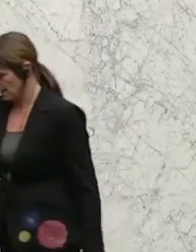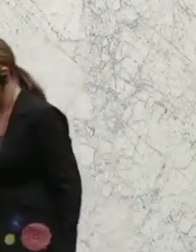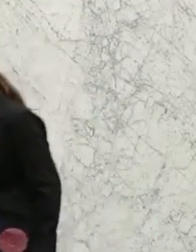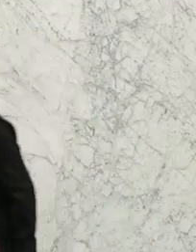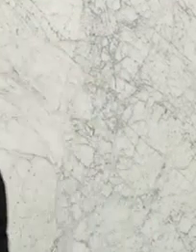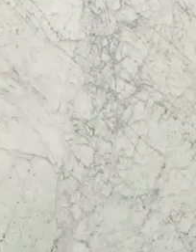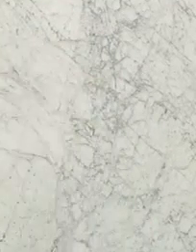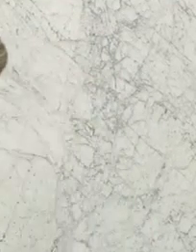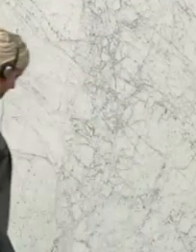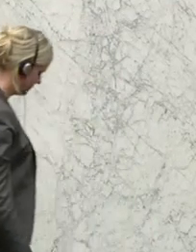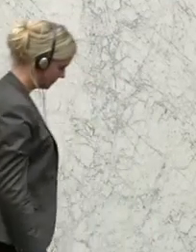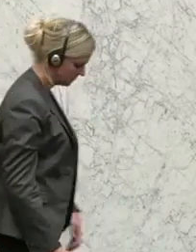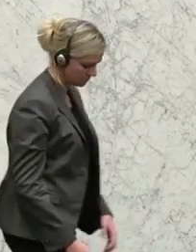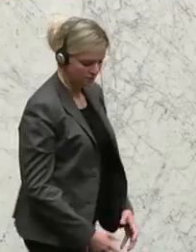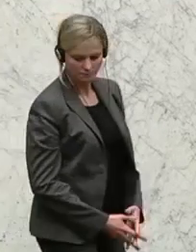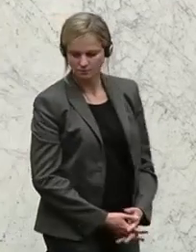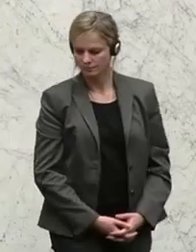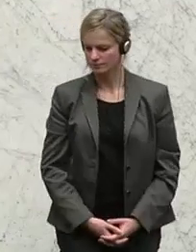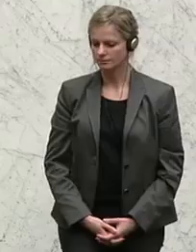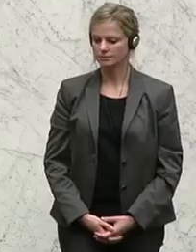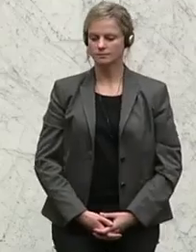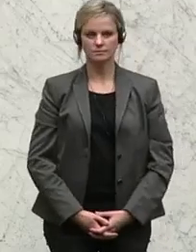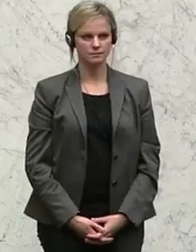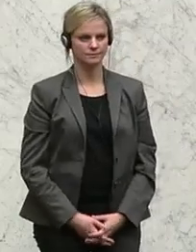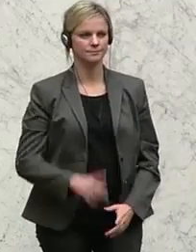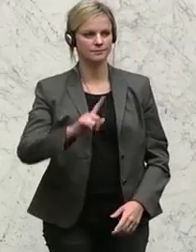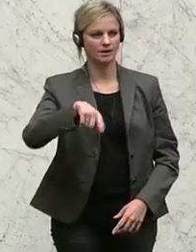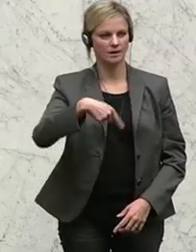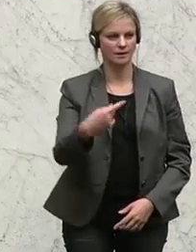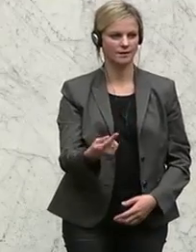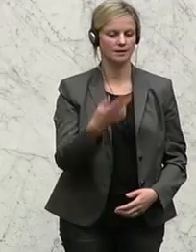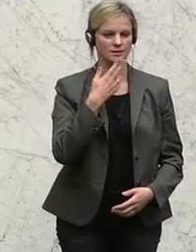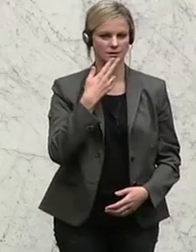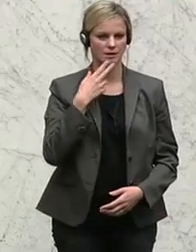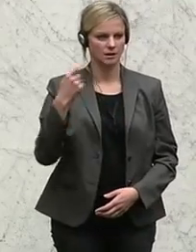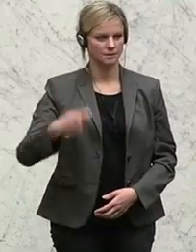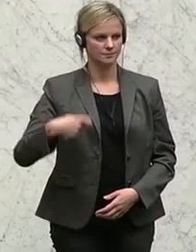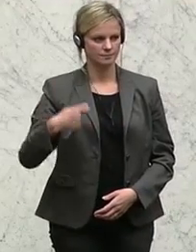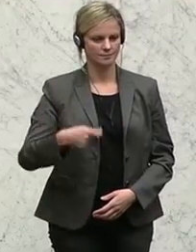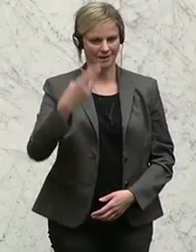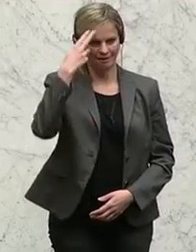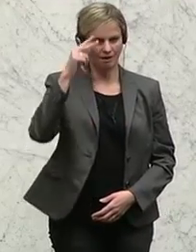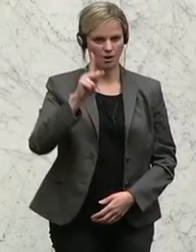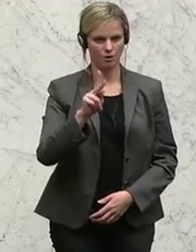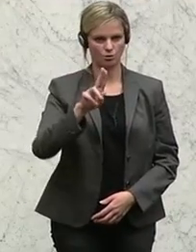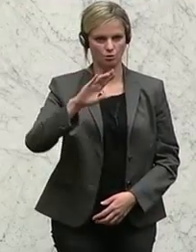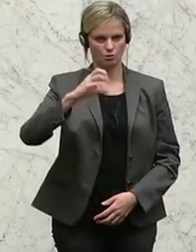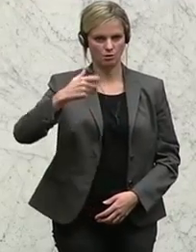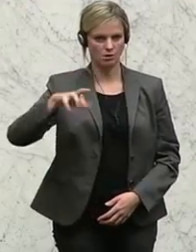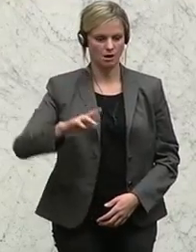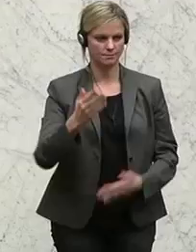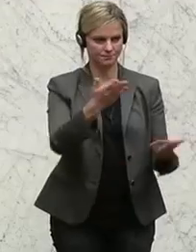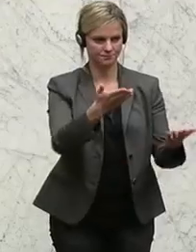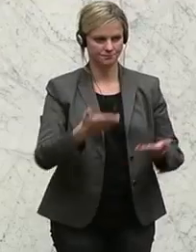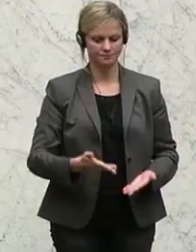Aus dem Hypo-Skandal sind viele Lehren zu ziehen. Unter anderem braucht es ein Gesetz zur Minimierung von Haftungen durch Länder und Gemeinden. Und